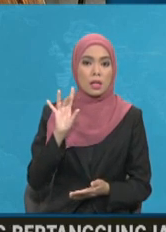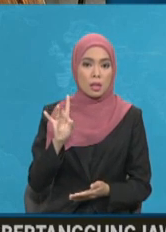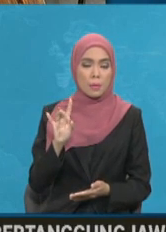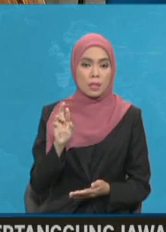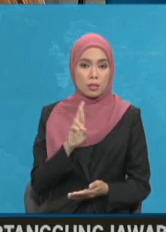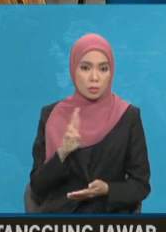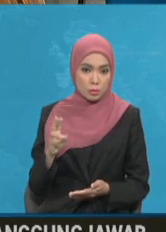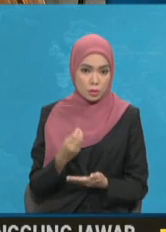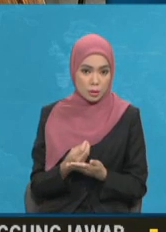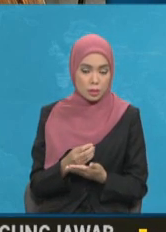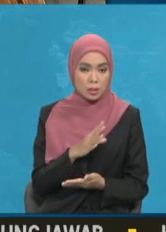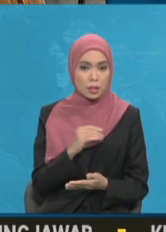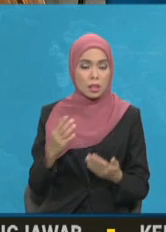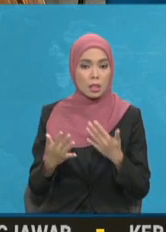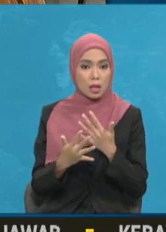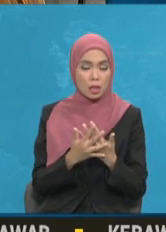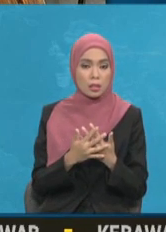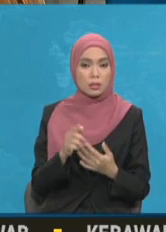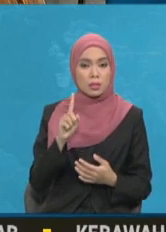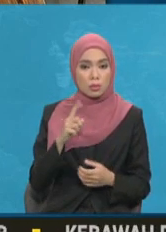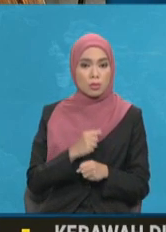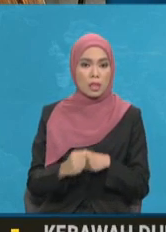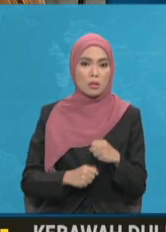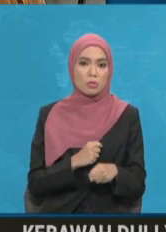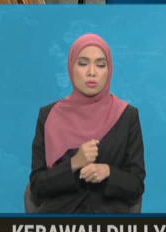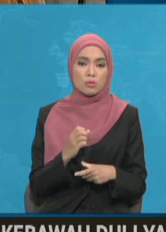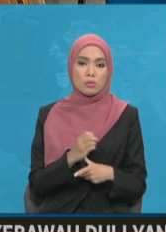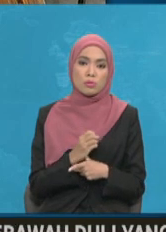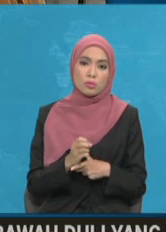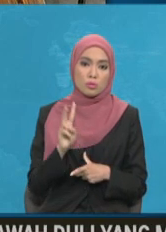penjara sehingga satu tahun dan 2 tahun atau kedua-duanya sekali